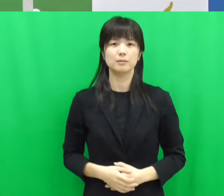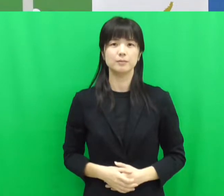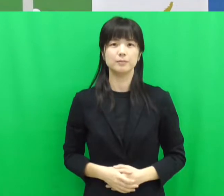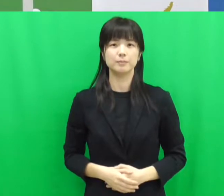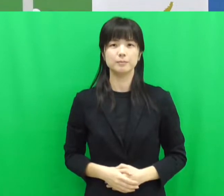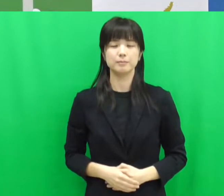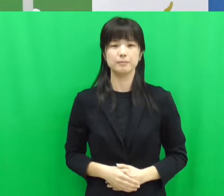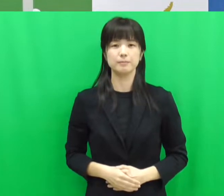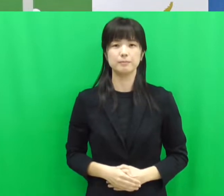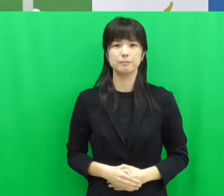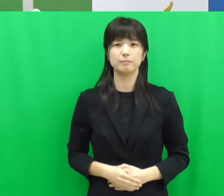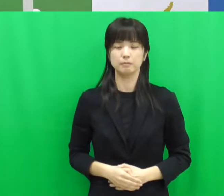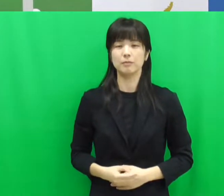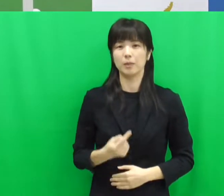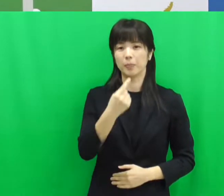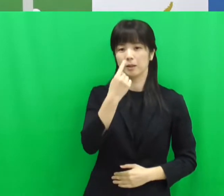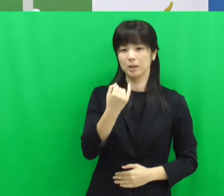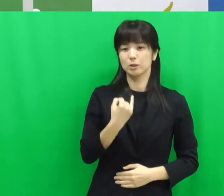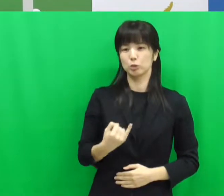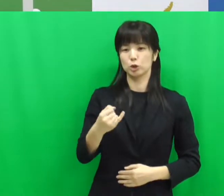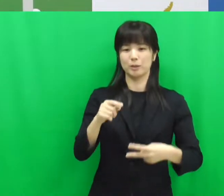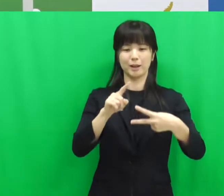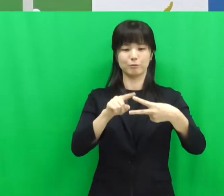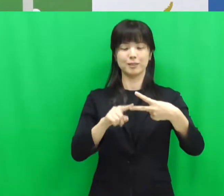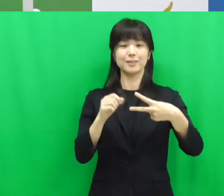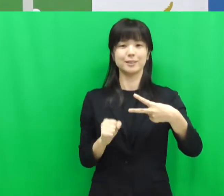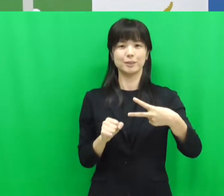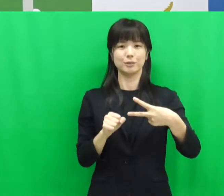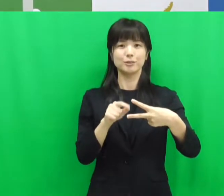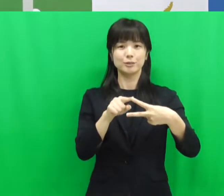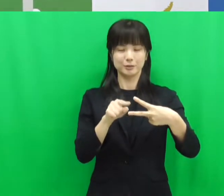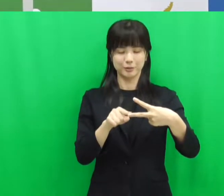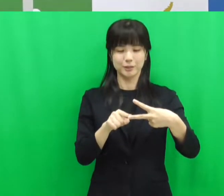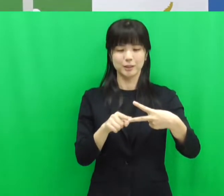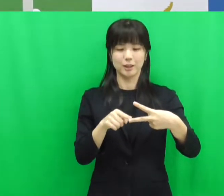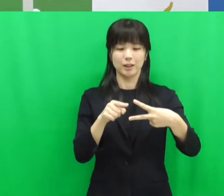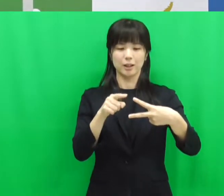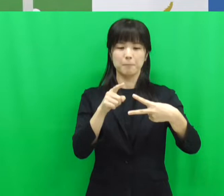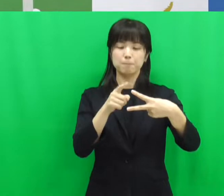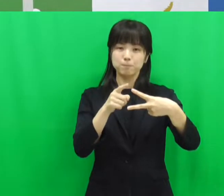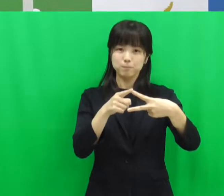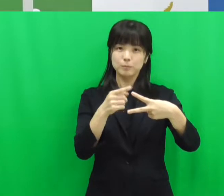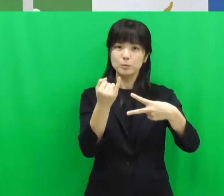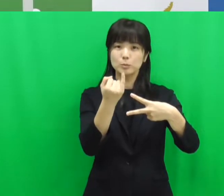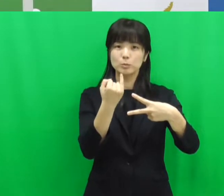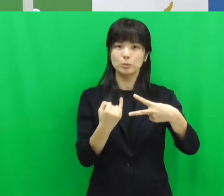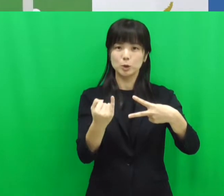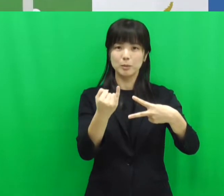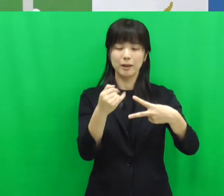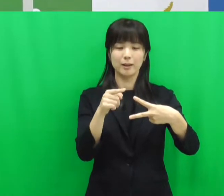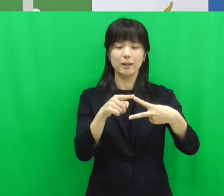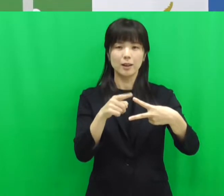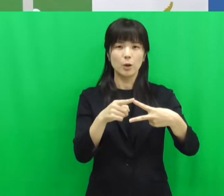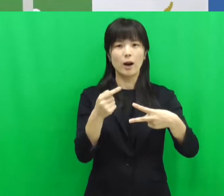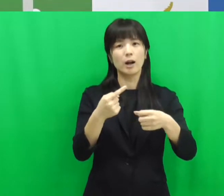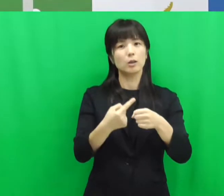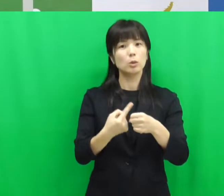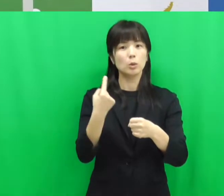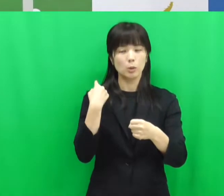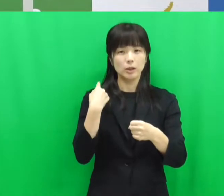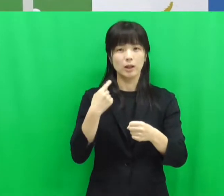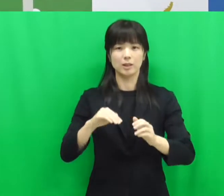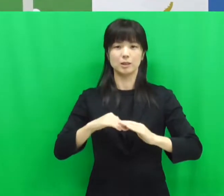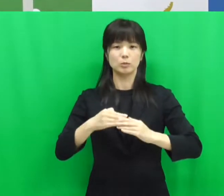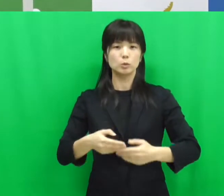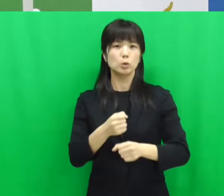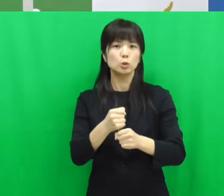。 私の娘ね、これしっかり言いましたけど、上の娘は去年不妊治療検査を